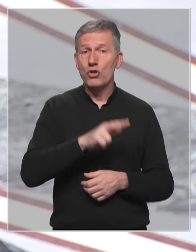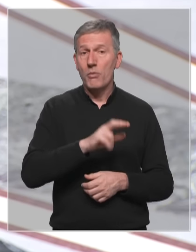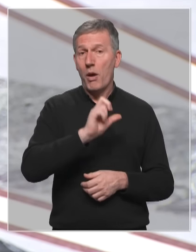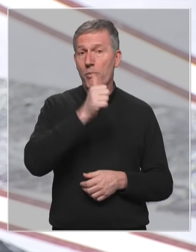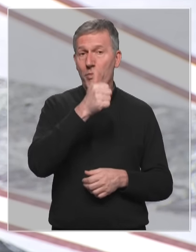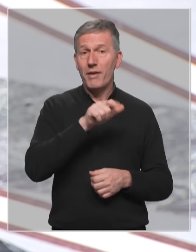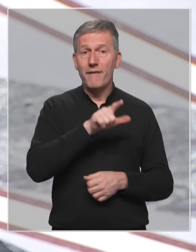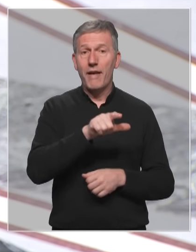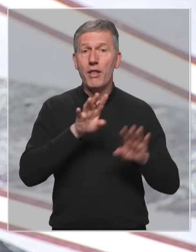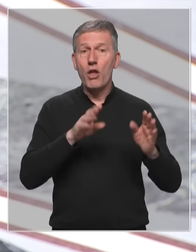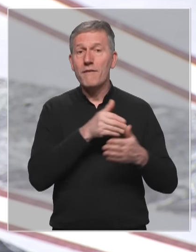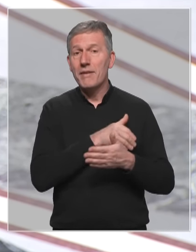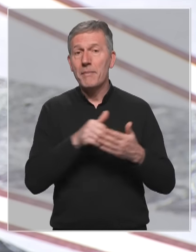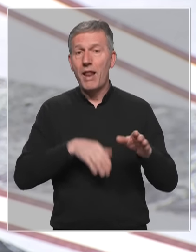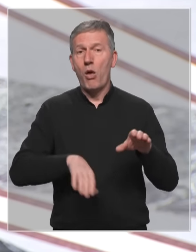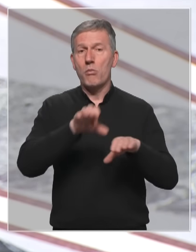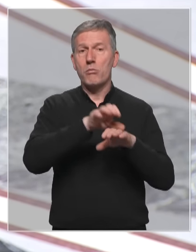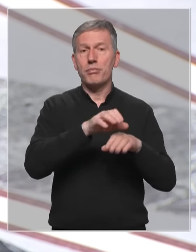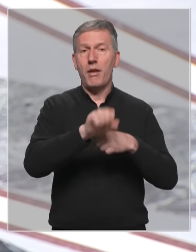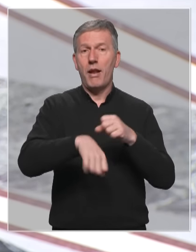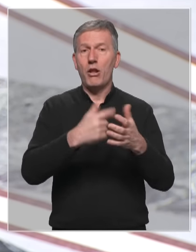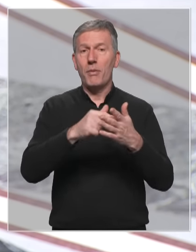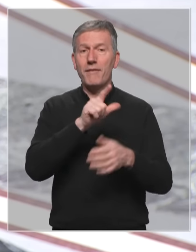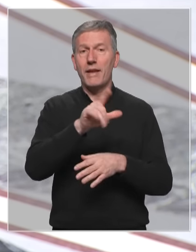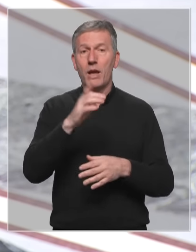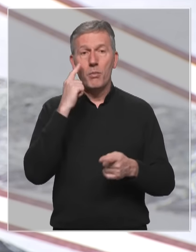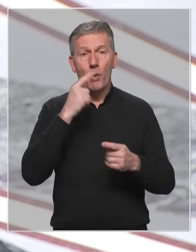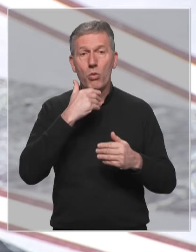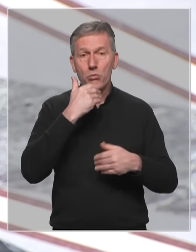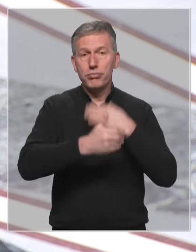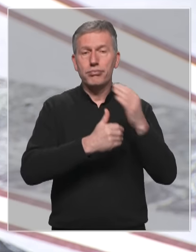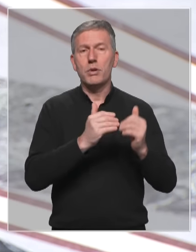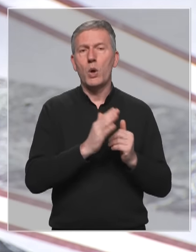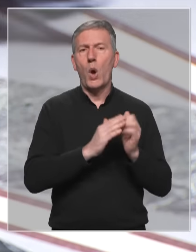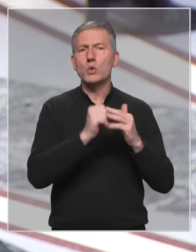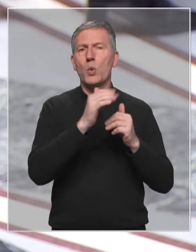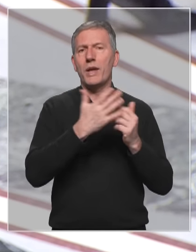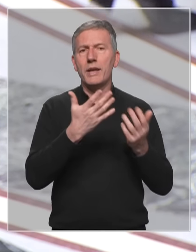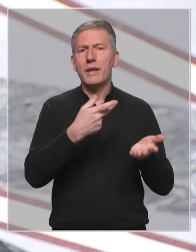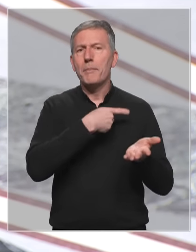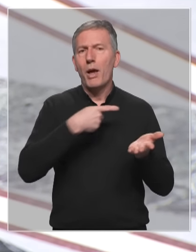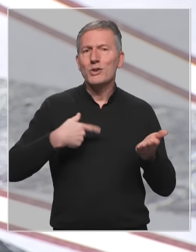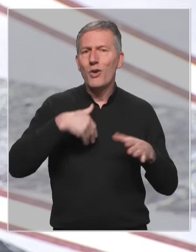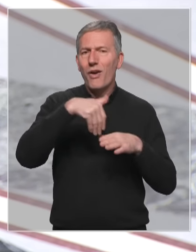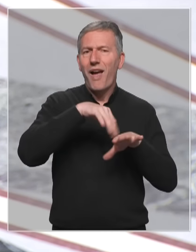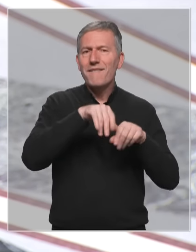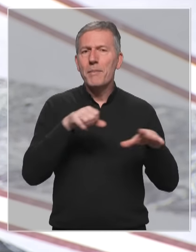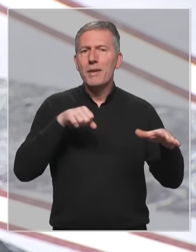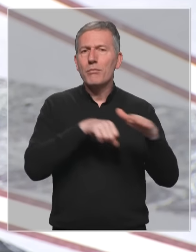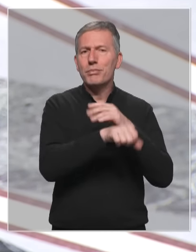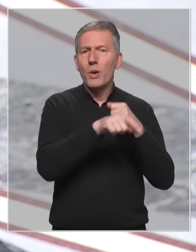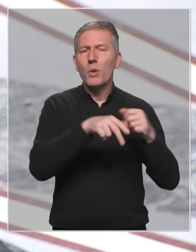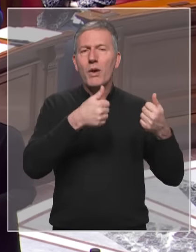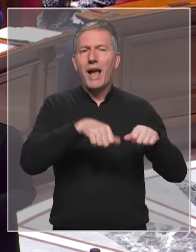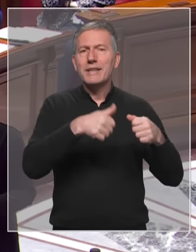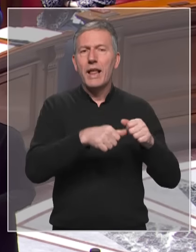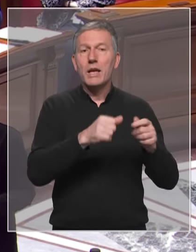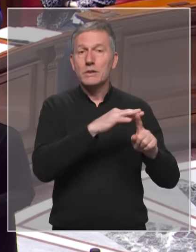29 millions supplémentaires pour 2025 pour accélérer la construction de pensions de famille et de résidences sociales. Un